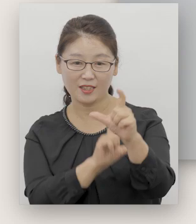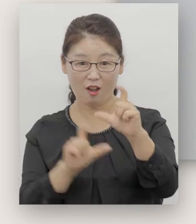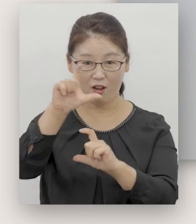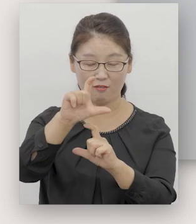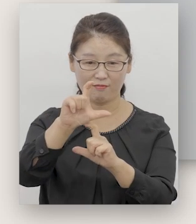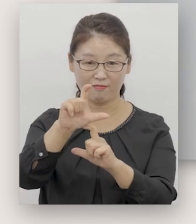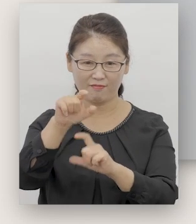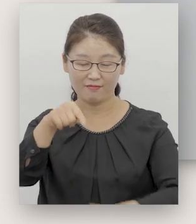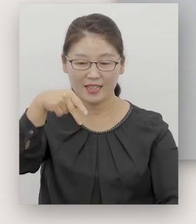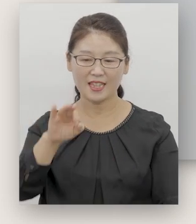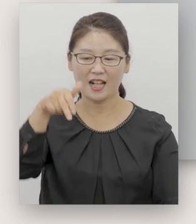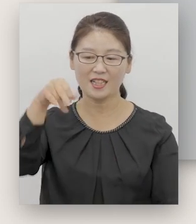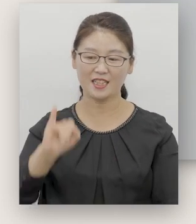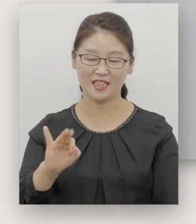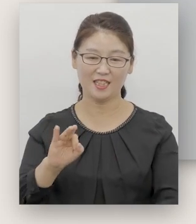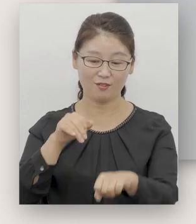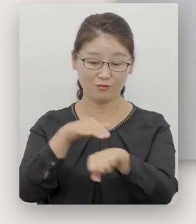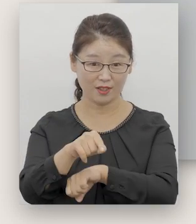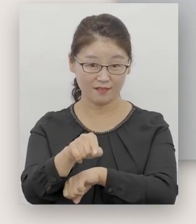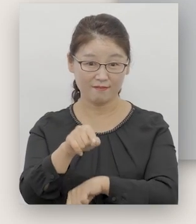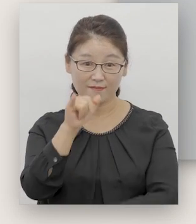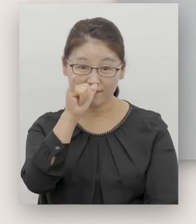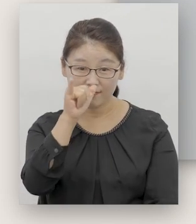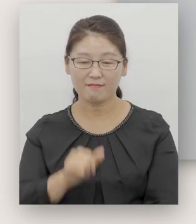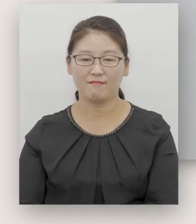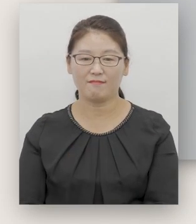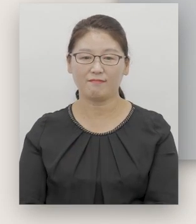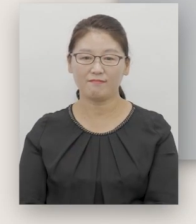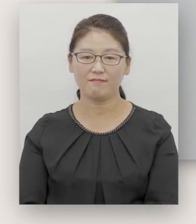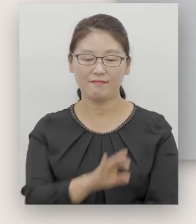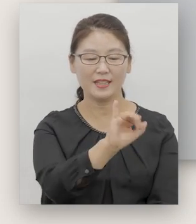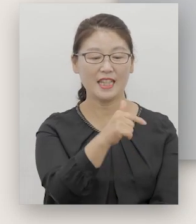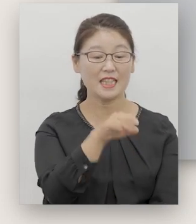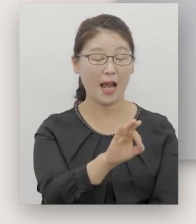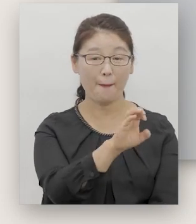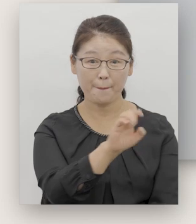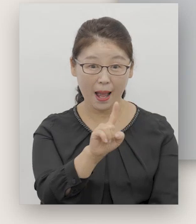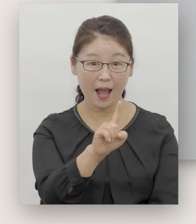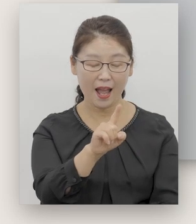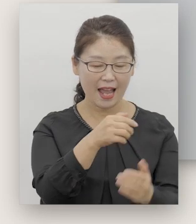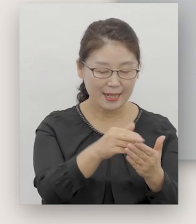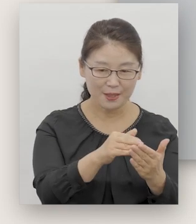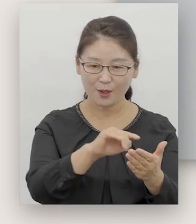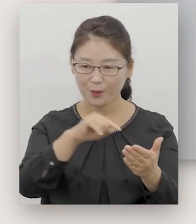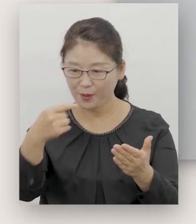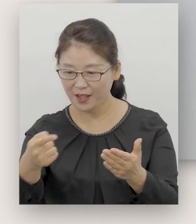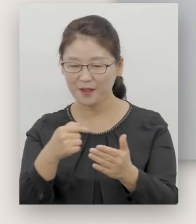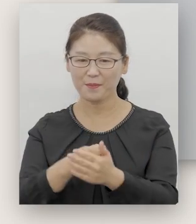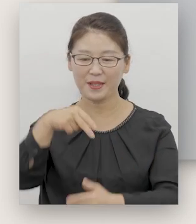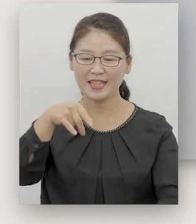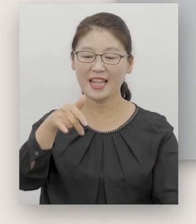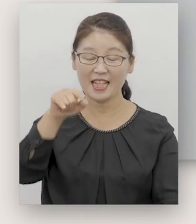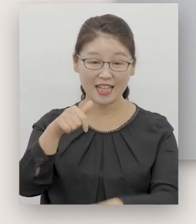시작하는 건데요. 근데 점점 이제 인상파에서 세잔 느낌, 그 다음에 야수파에 이르기까지 그런 좀 과장된